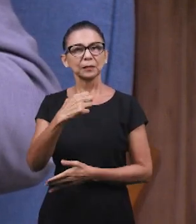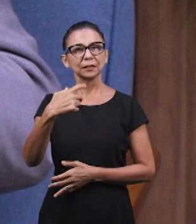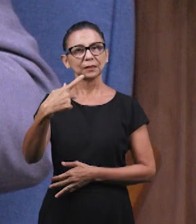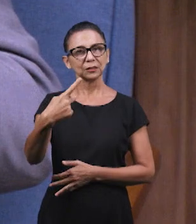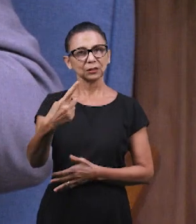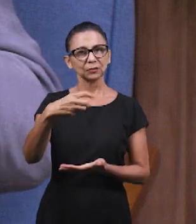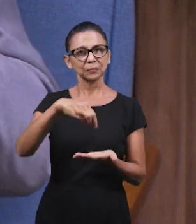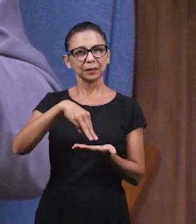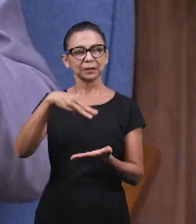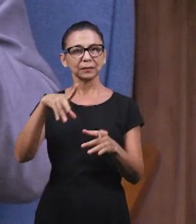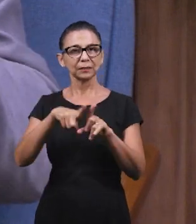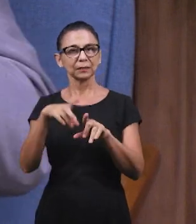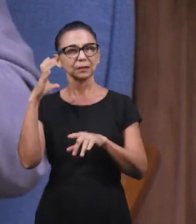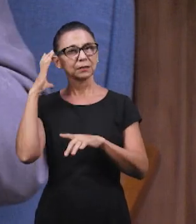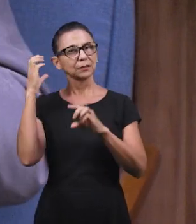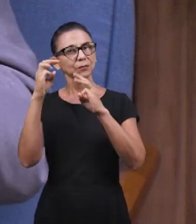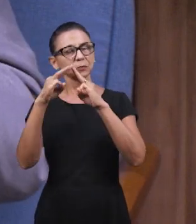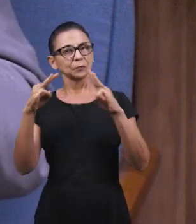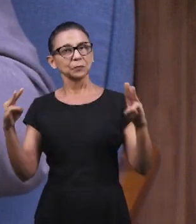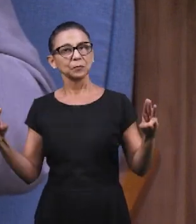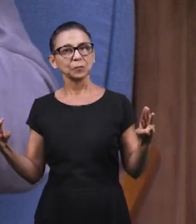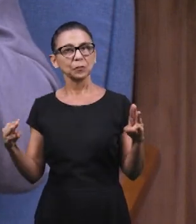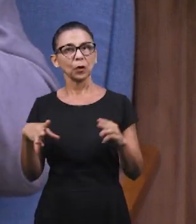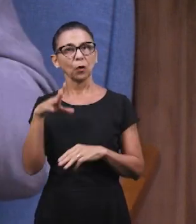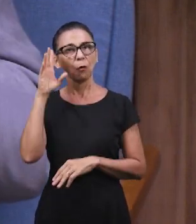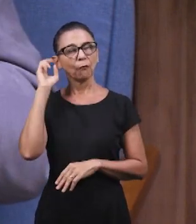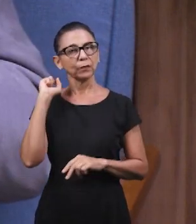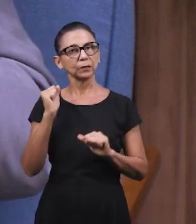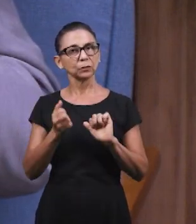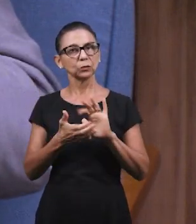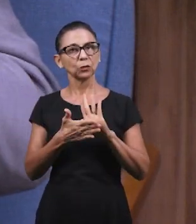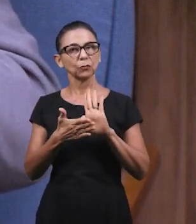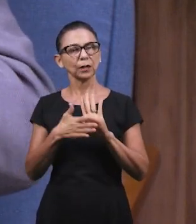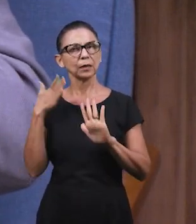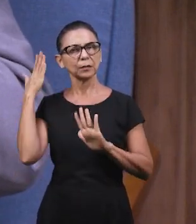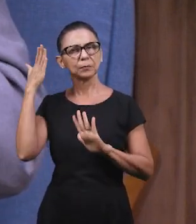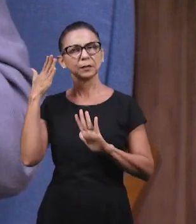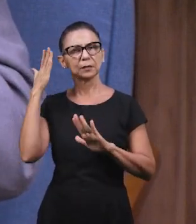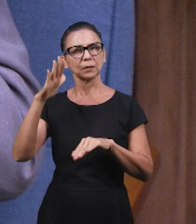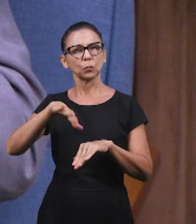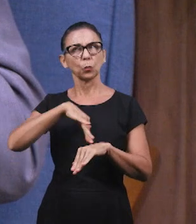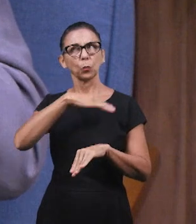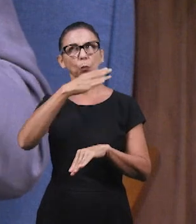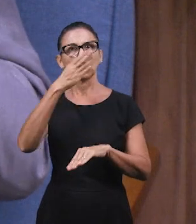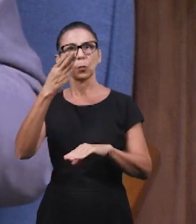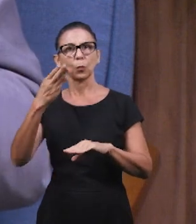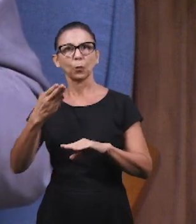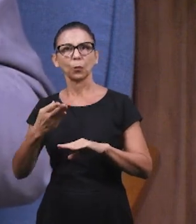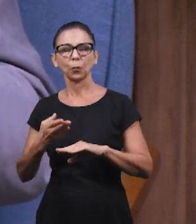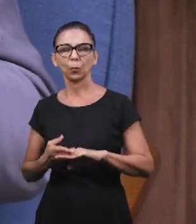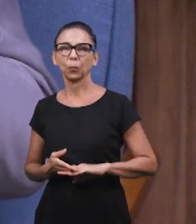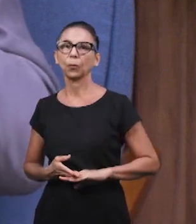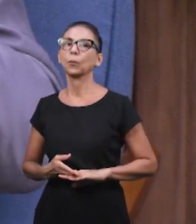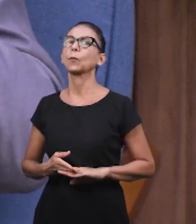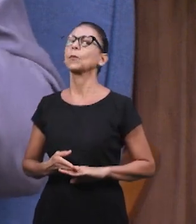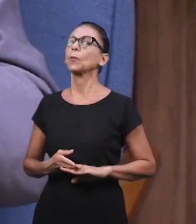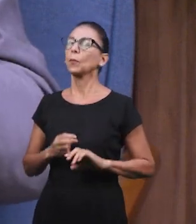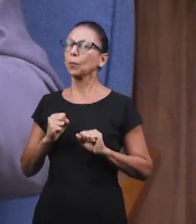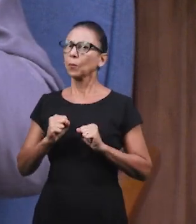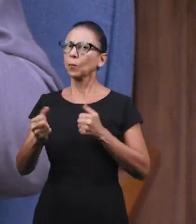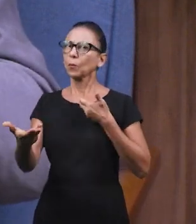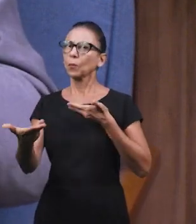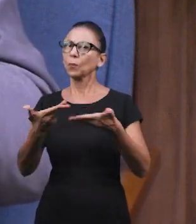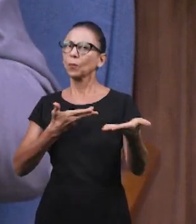réseaux sociaux et télécharger les applications de l'Église chrétienne Maranatha et aussi de la Radio Manaïm. Vous pouvez entendre des louanges et messages